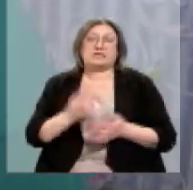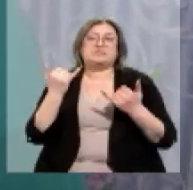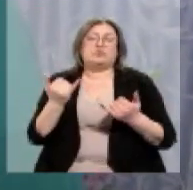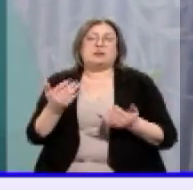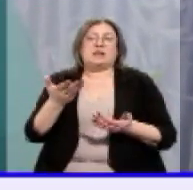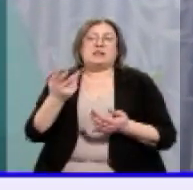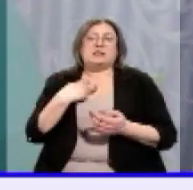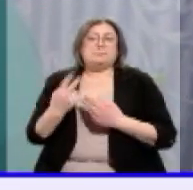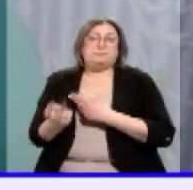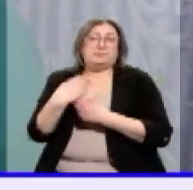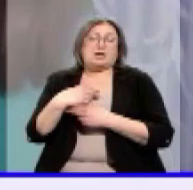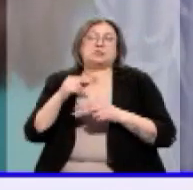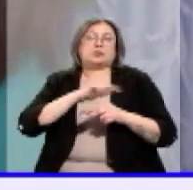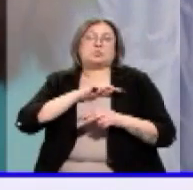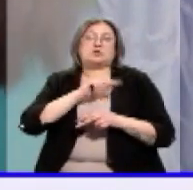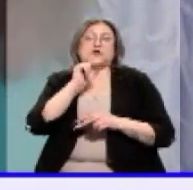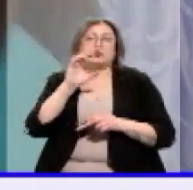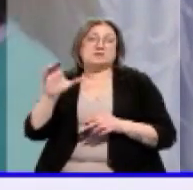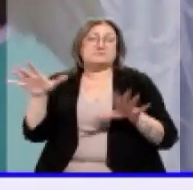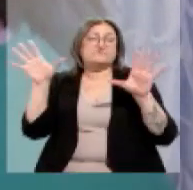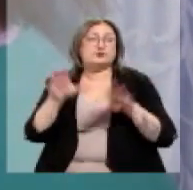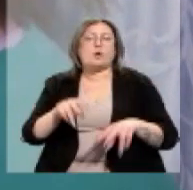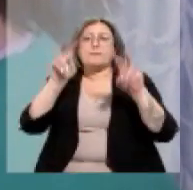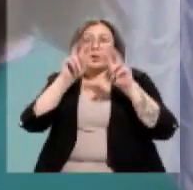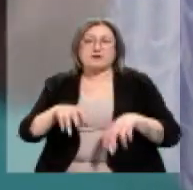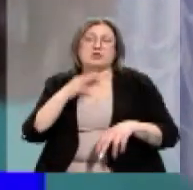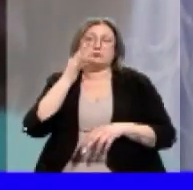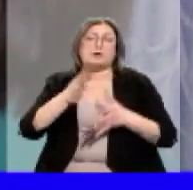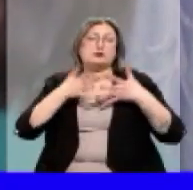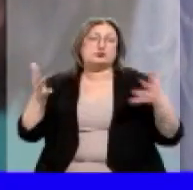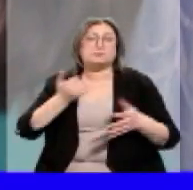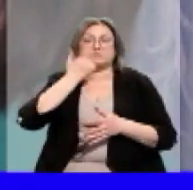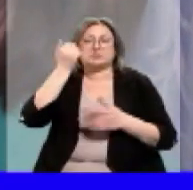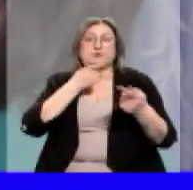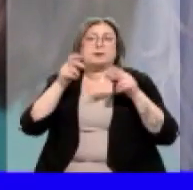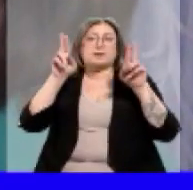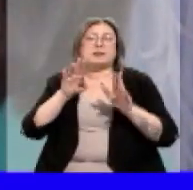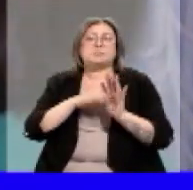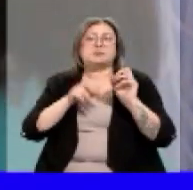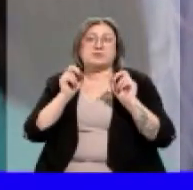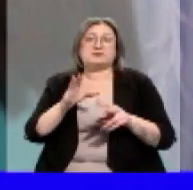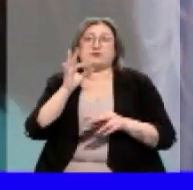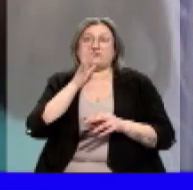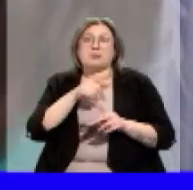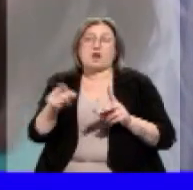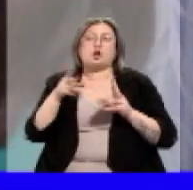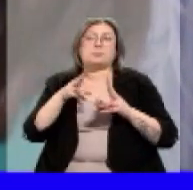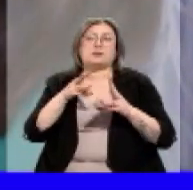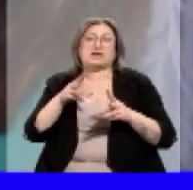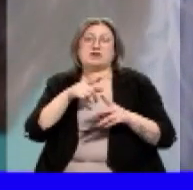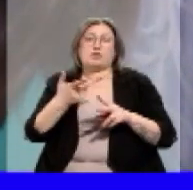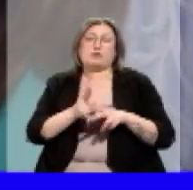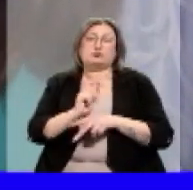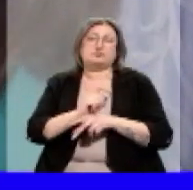Сегодня нас посетили сотрудники ЧС. Все проверили. Хочу сказать им огромное спасибо. Соблюдать правила безопасности во время отопительного